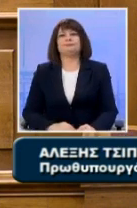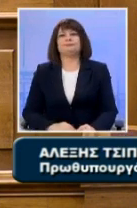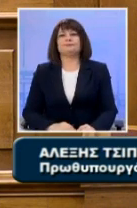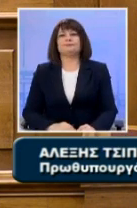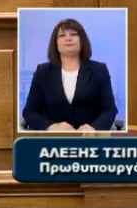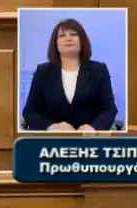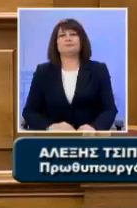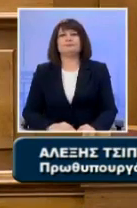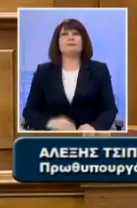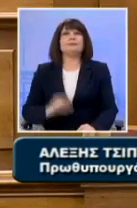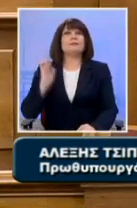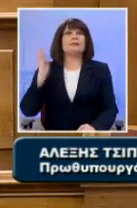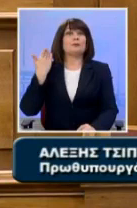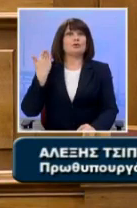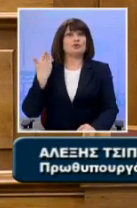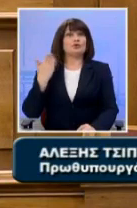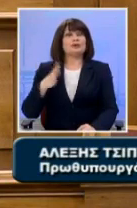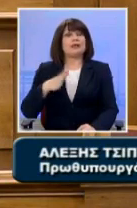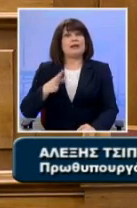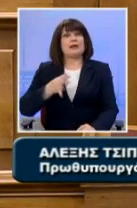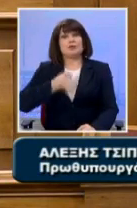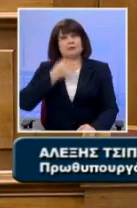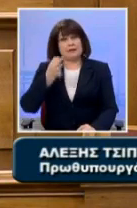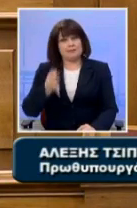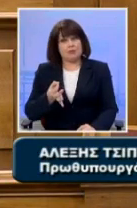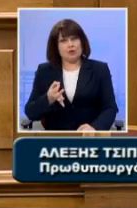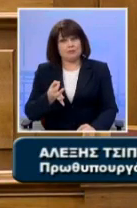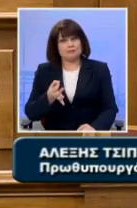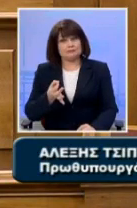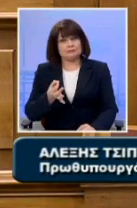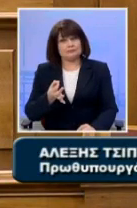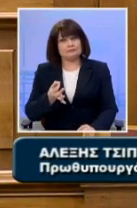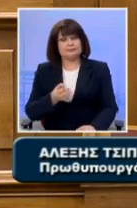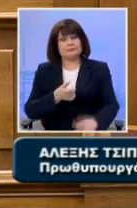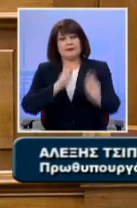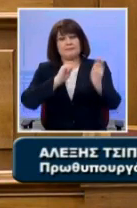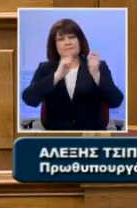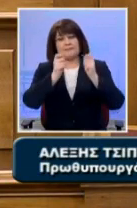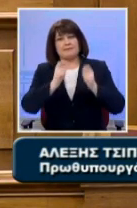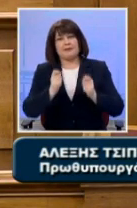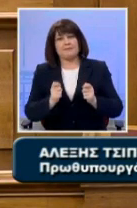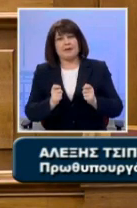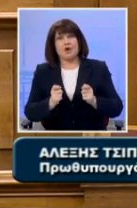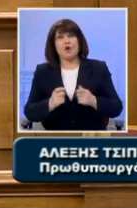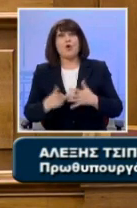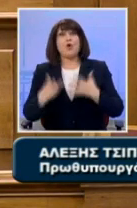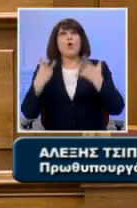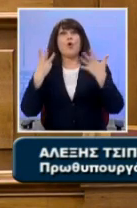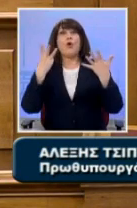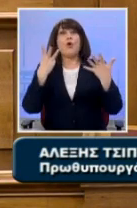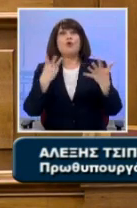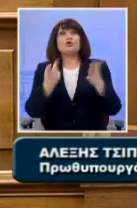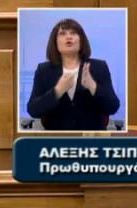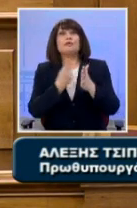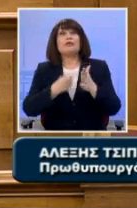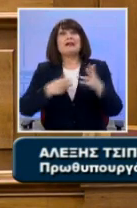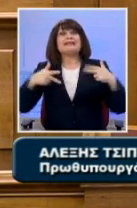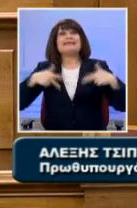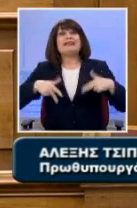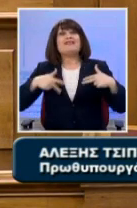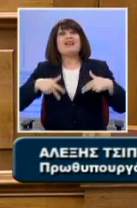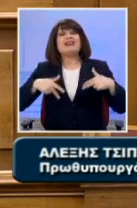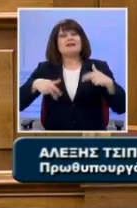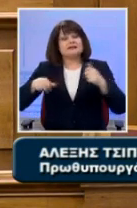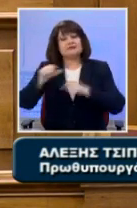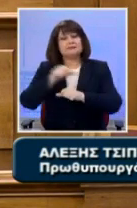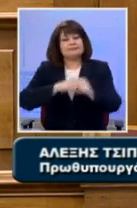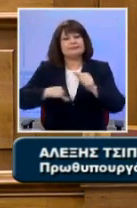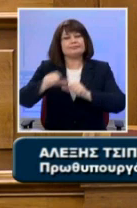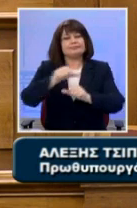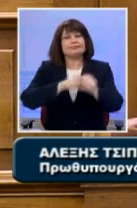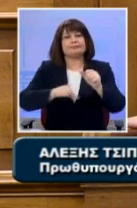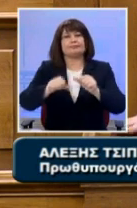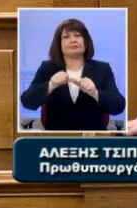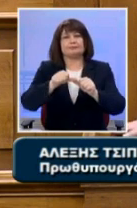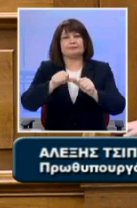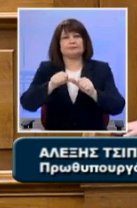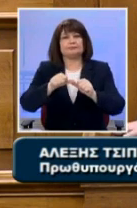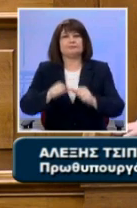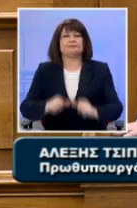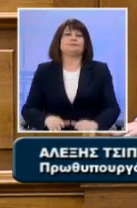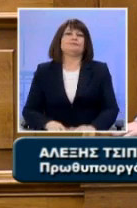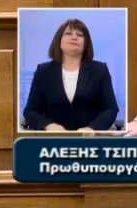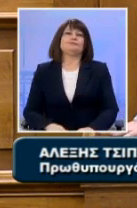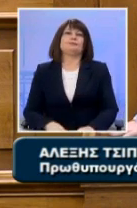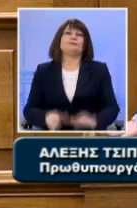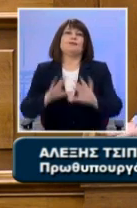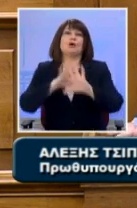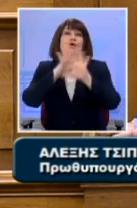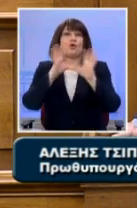Από τότε θέλω να θυμίσω, έχουμε αλλάξει 8 κυβερνήσεις. 8 κυβερνήσεις.